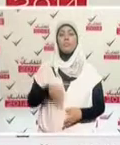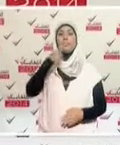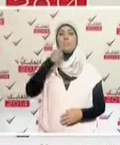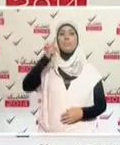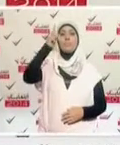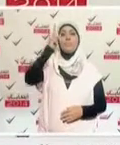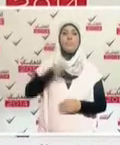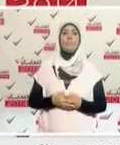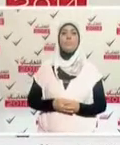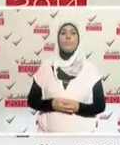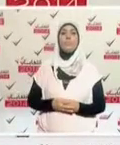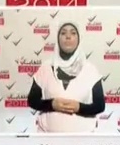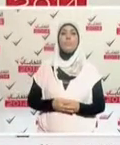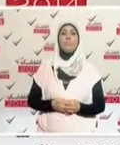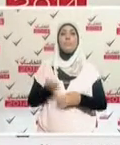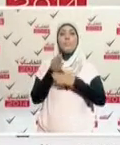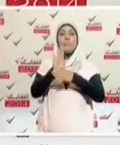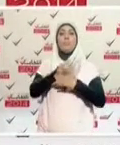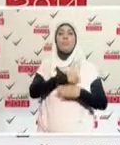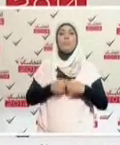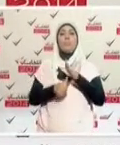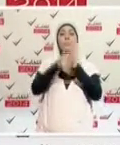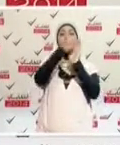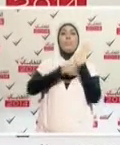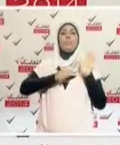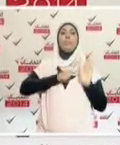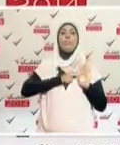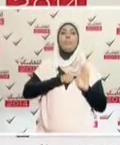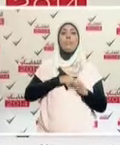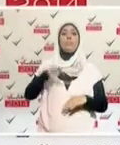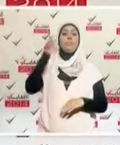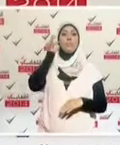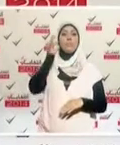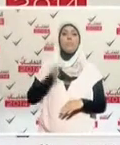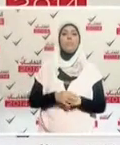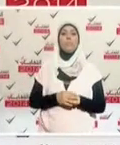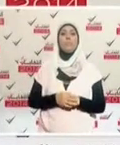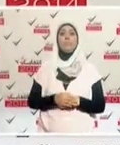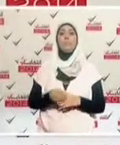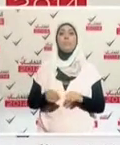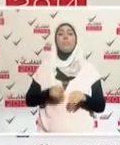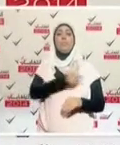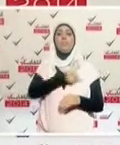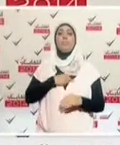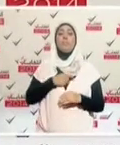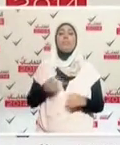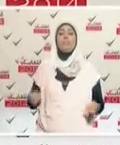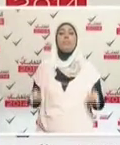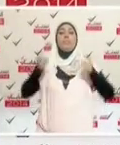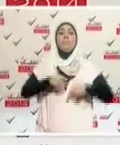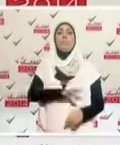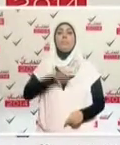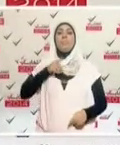بسم الله الرحمن الرحيم. أنا عمار حمدي، رئيس قائم مستقل بدائرة قاصرين، اسمها رد الاعتبار